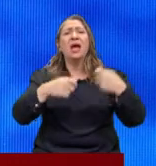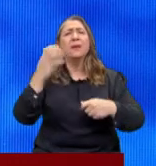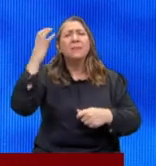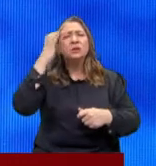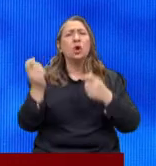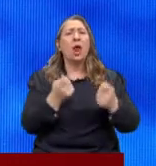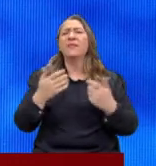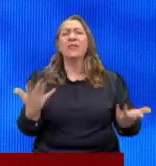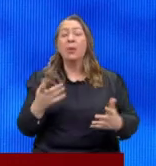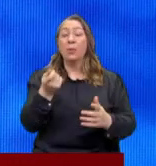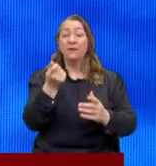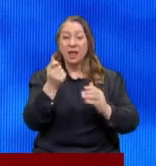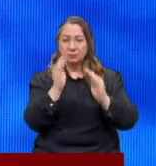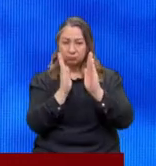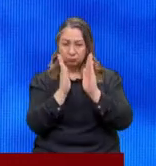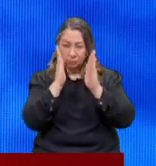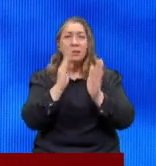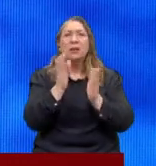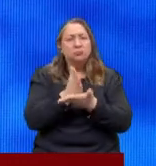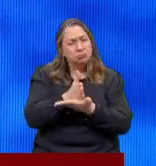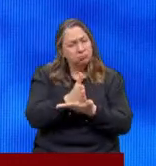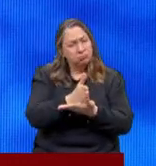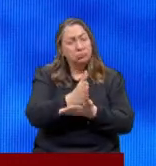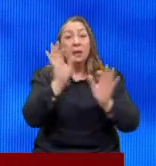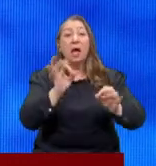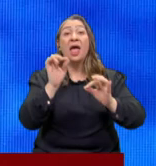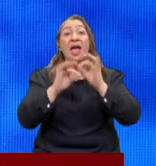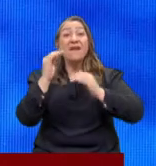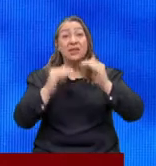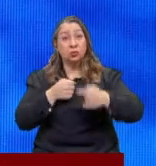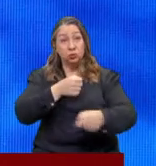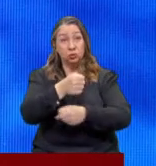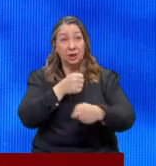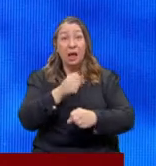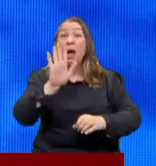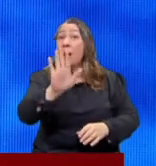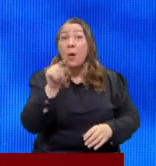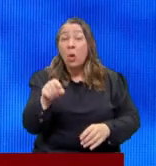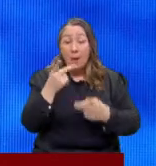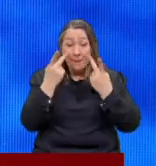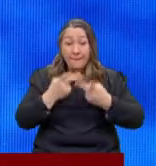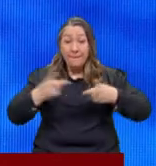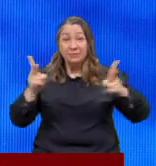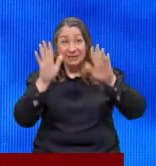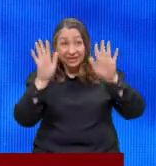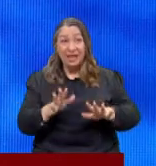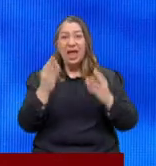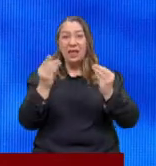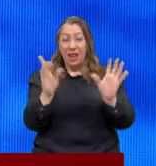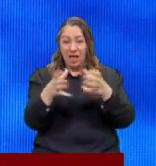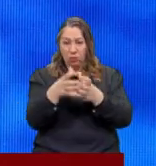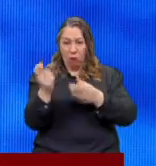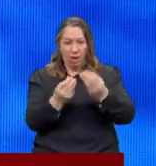nedir? O ülkedeki fiyat istikrarını sağlamaktır. Yani enflasyonla mücadeledir. Ama onu bağımsız kaldığında ve iyi bir